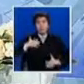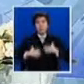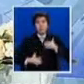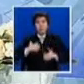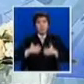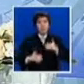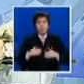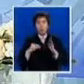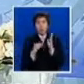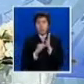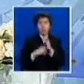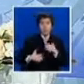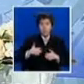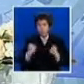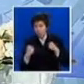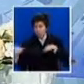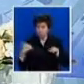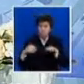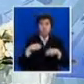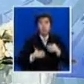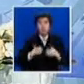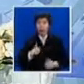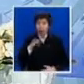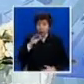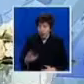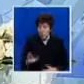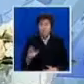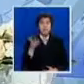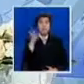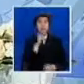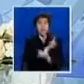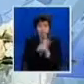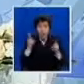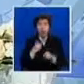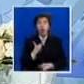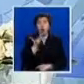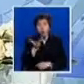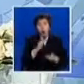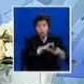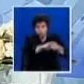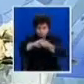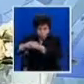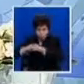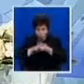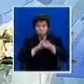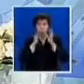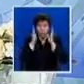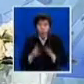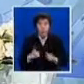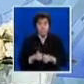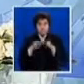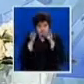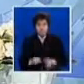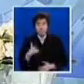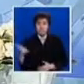น้องประชาชนในกรุงเทพฯและปริมณฑลเราไม่ได้ห้ามการชุมนุมครับแต่เราขอความร่วมมือจากพี่น้องประชาชนที่ตัดสินใจว่าจะ